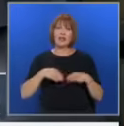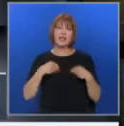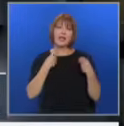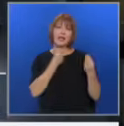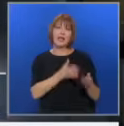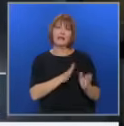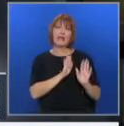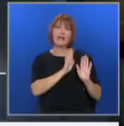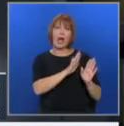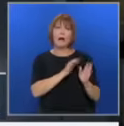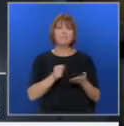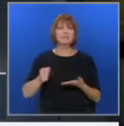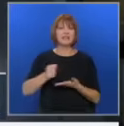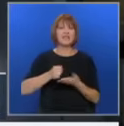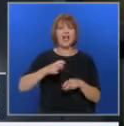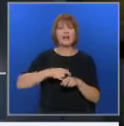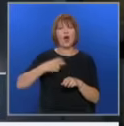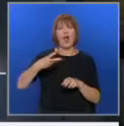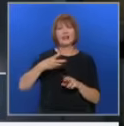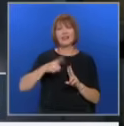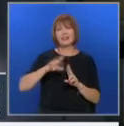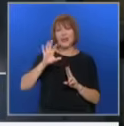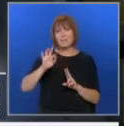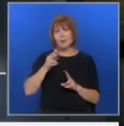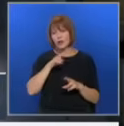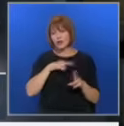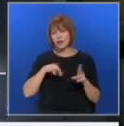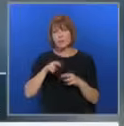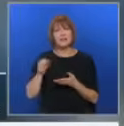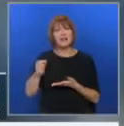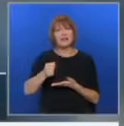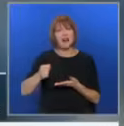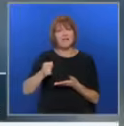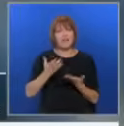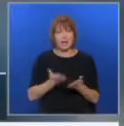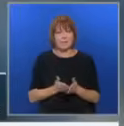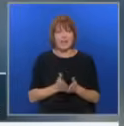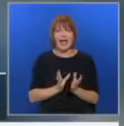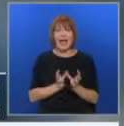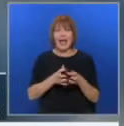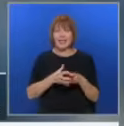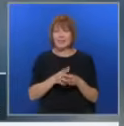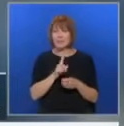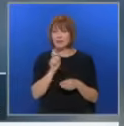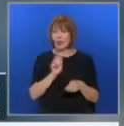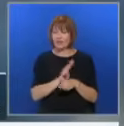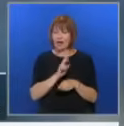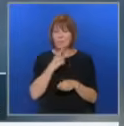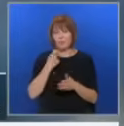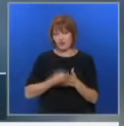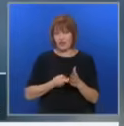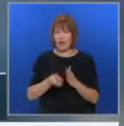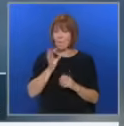техните органи, които ще проверят какво е ситуацията с самия трамвай и самия ватман. От екипа на телефон 112 потвърдиха,